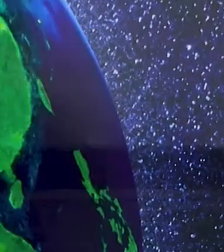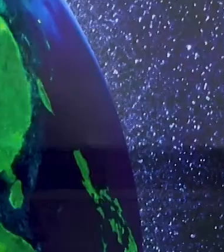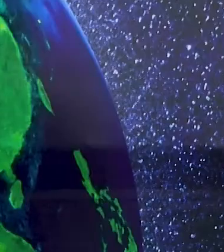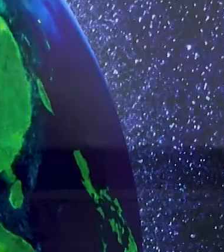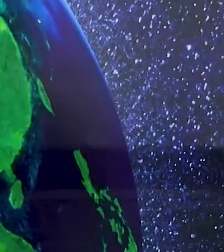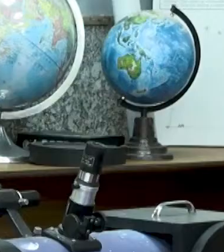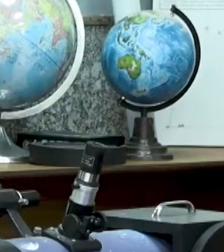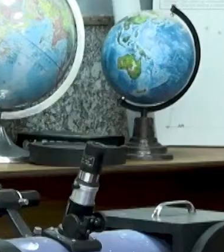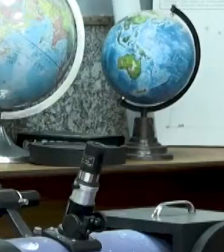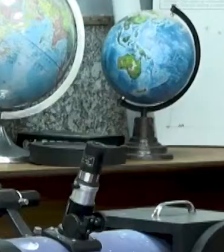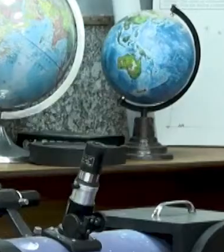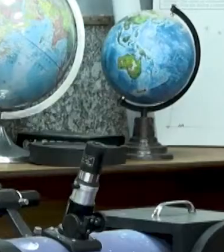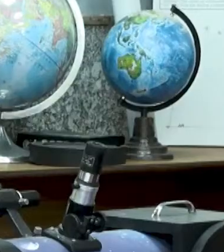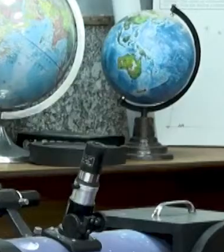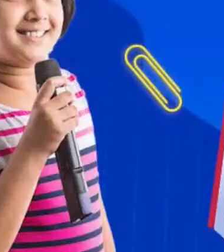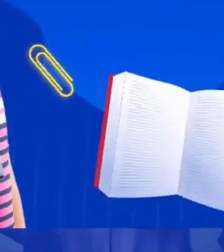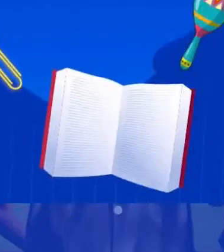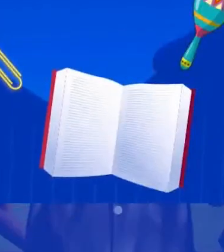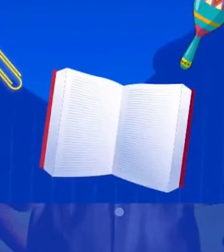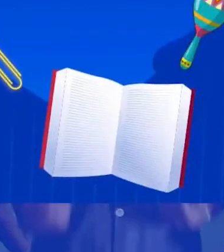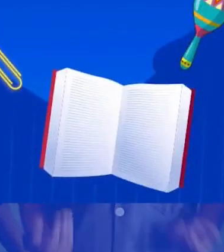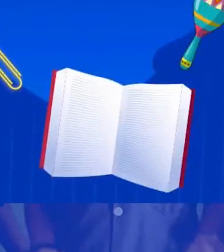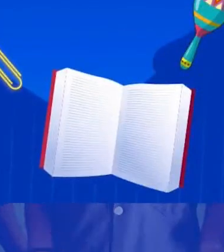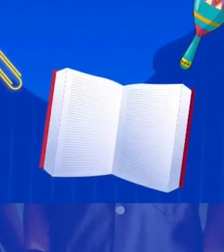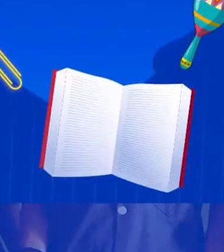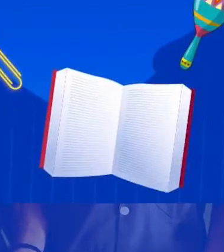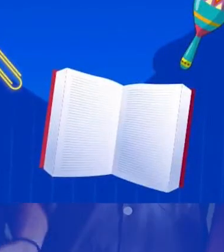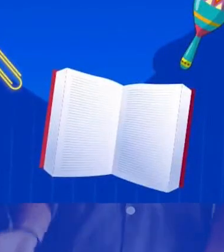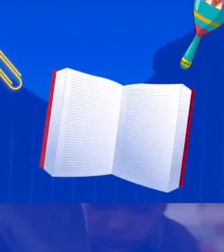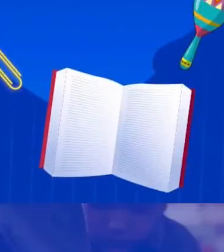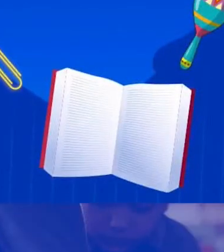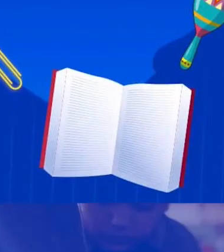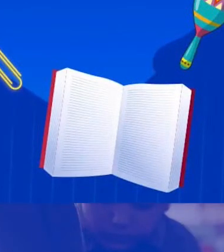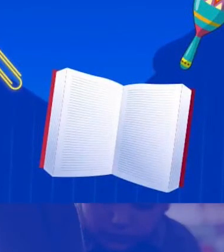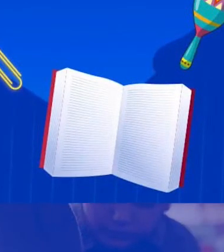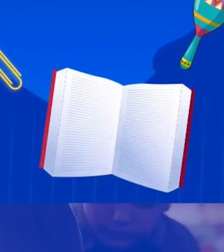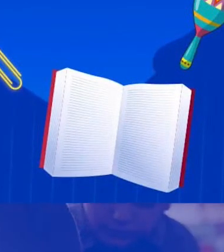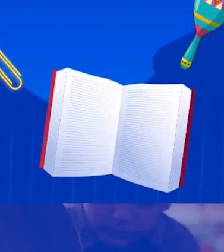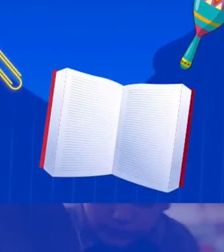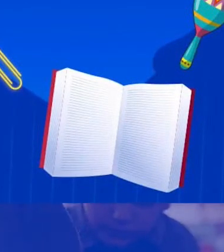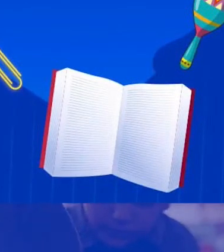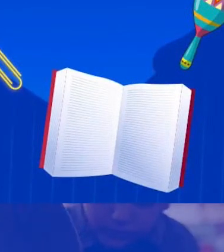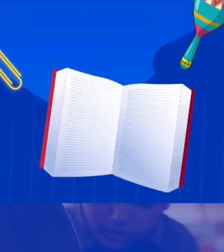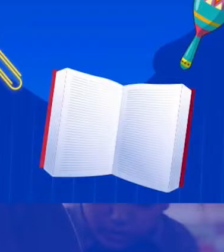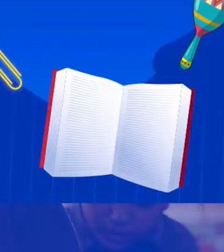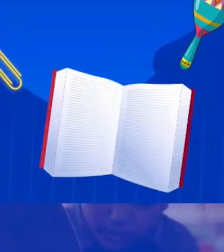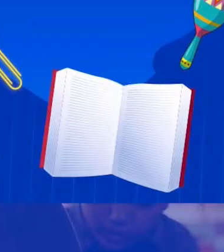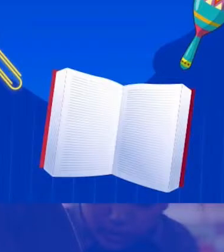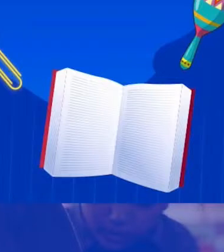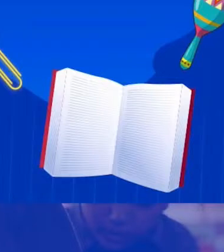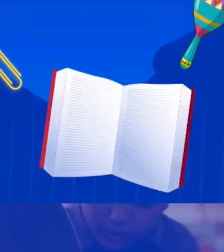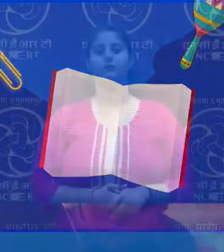कविता प्रतियोगिता के नियम आदि भी आपको इसी लिंक पर उपलब्ध होंगे।